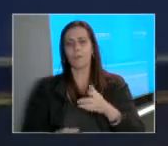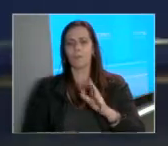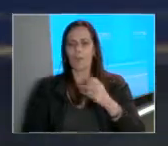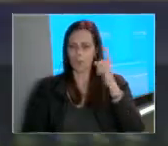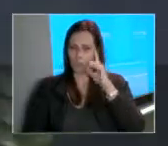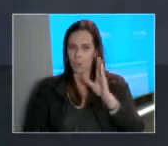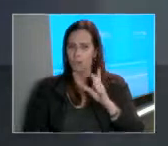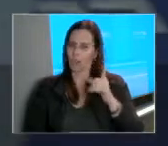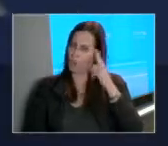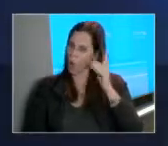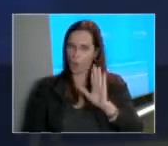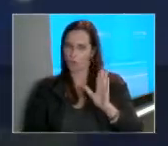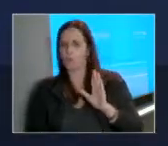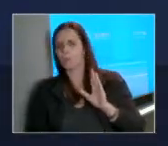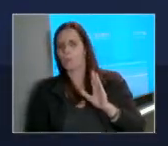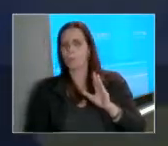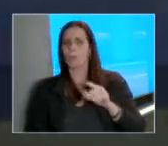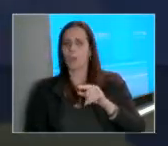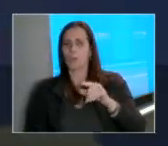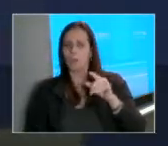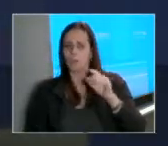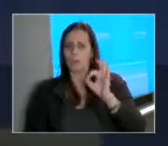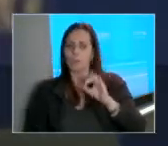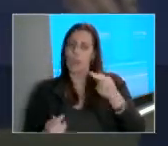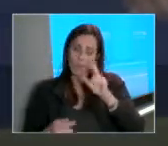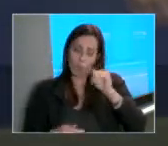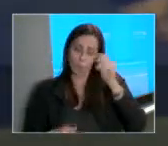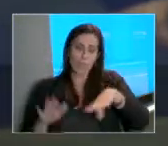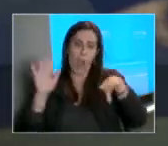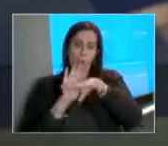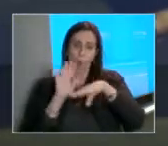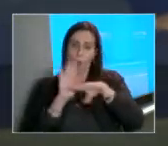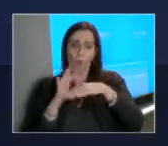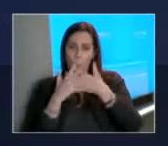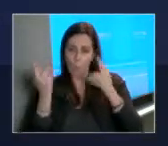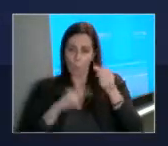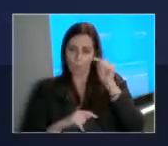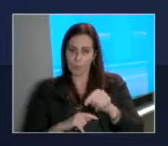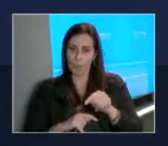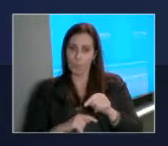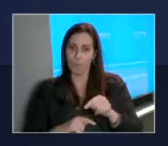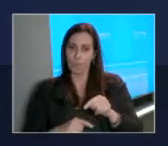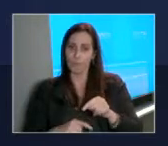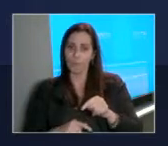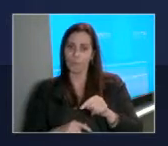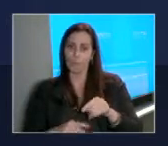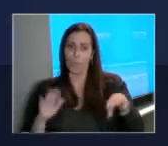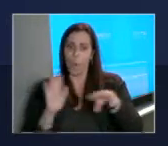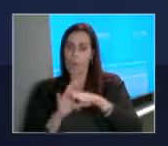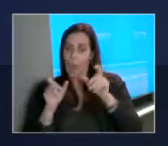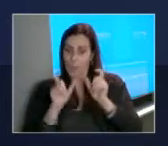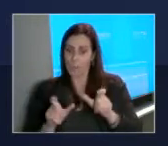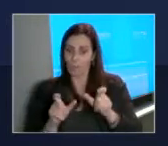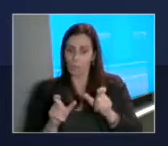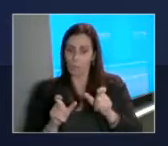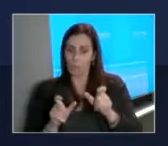כל, אני לא חושבת שהגרון שלו נמצא בידיים שלהם, הגרון שלו נמצא בידי החוק, והחוק הוא נורא ברור במקרה הזה. זאת אומרת, חוק החסינות